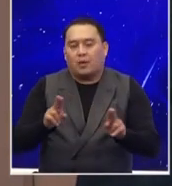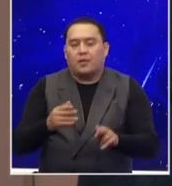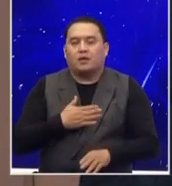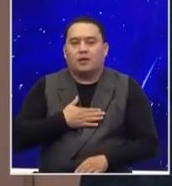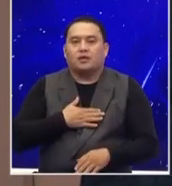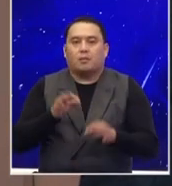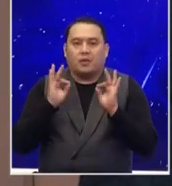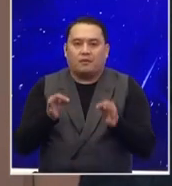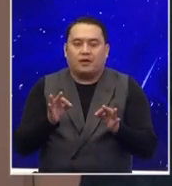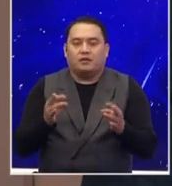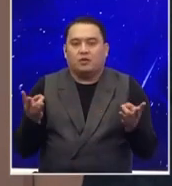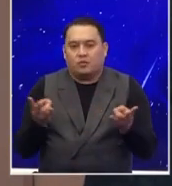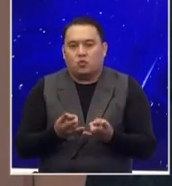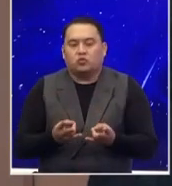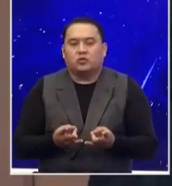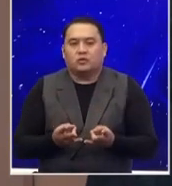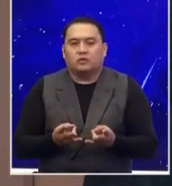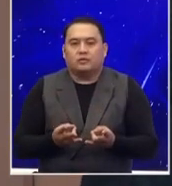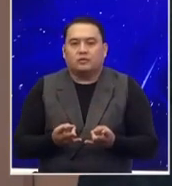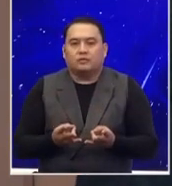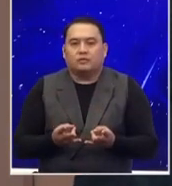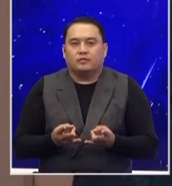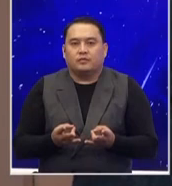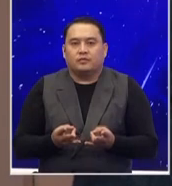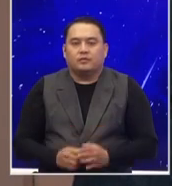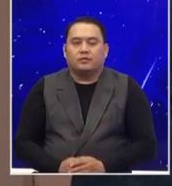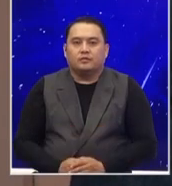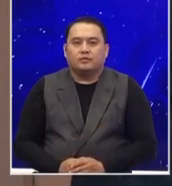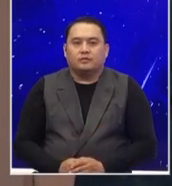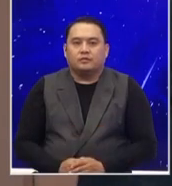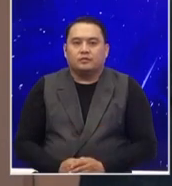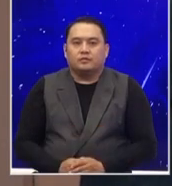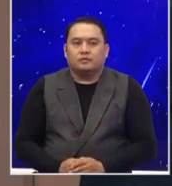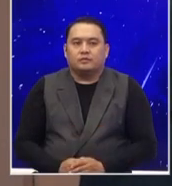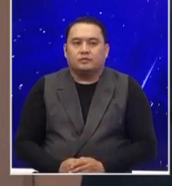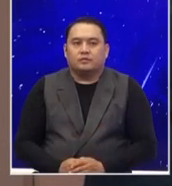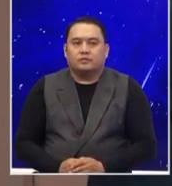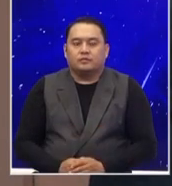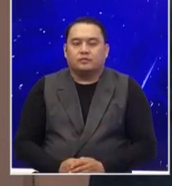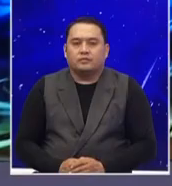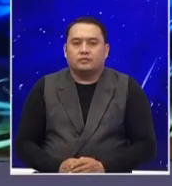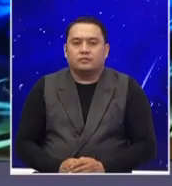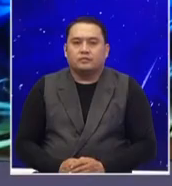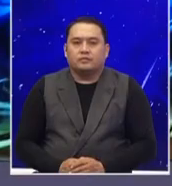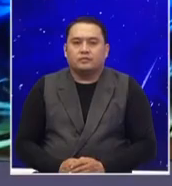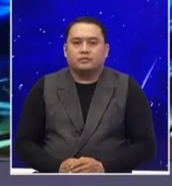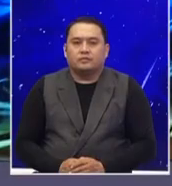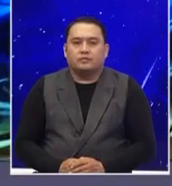считаем, что это все-таки тоже более эффективно, нежели за мониторным компьютером.